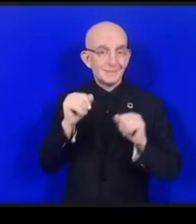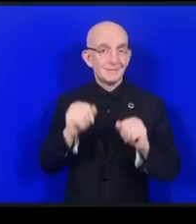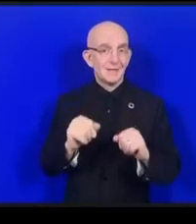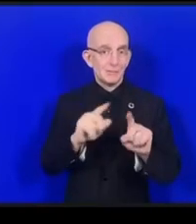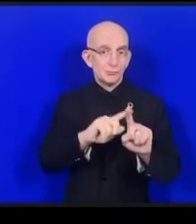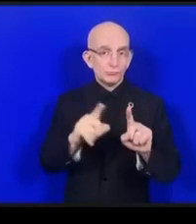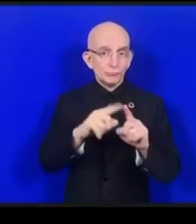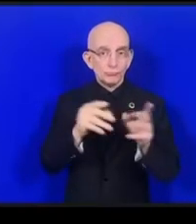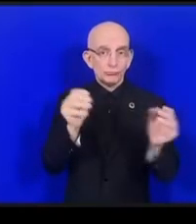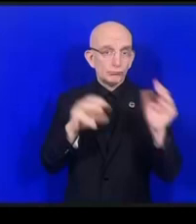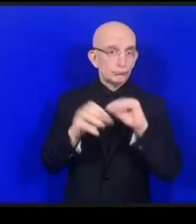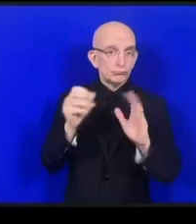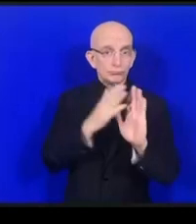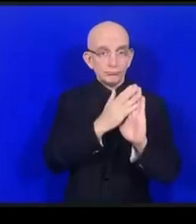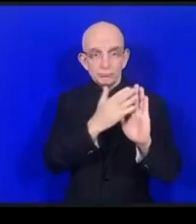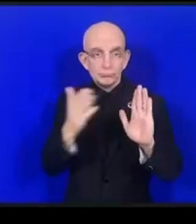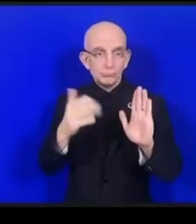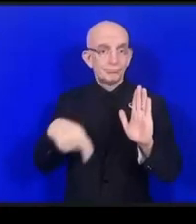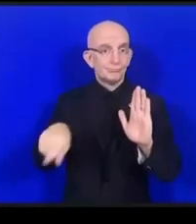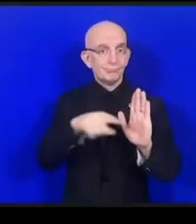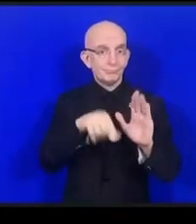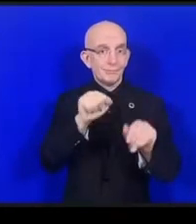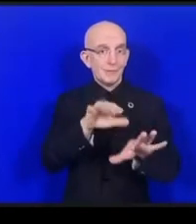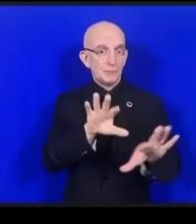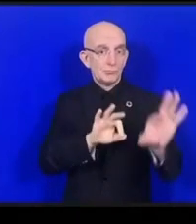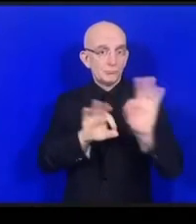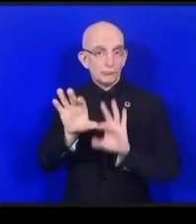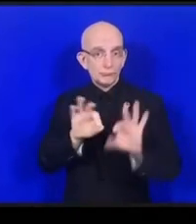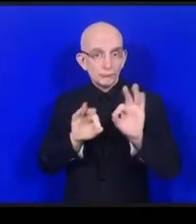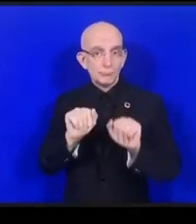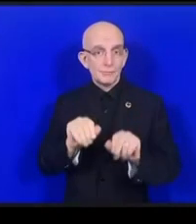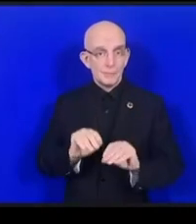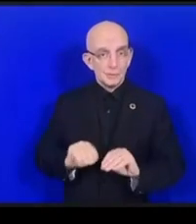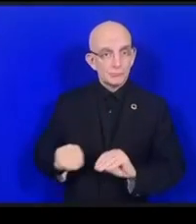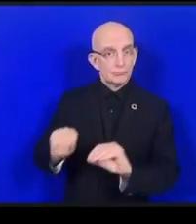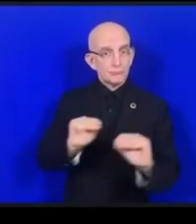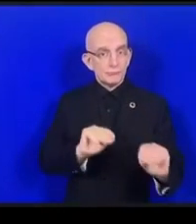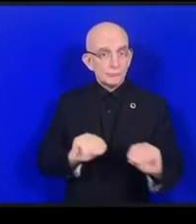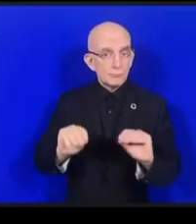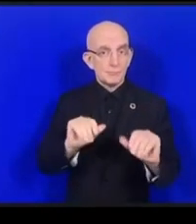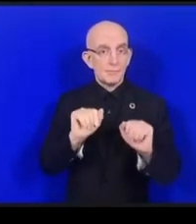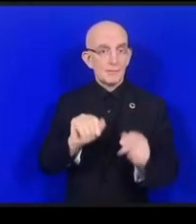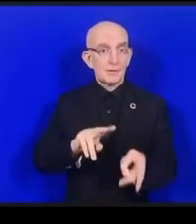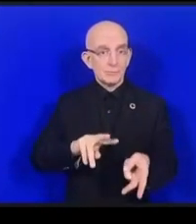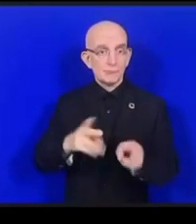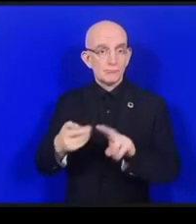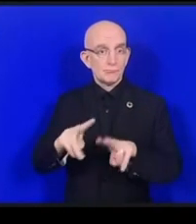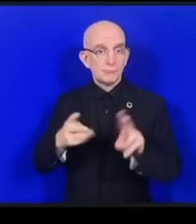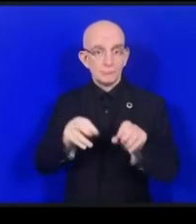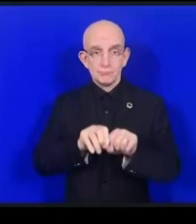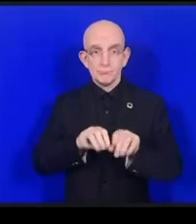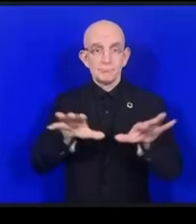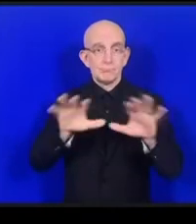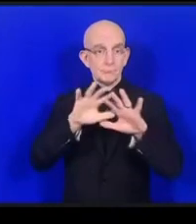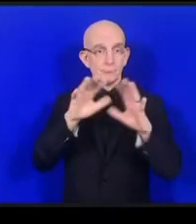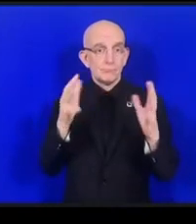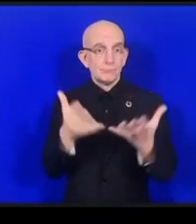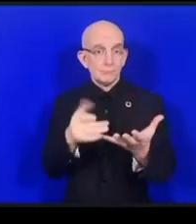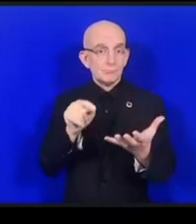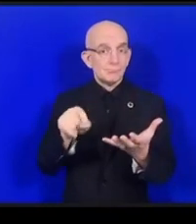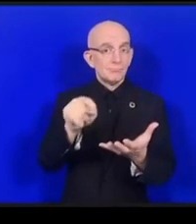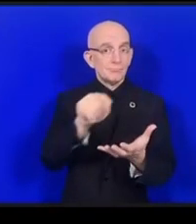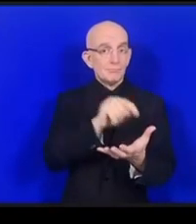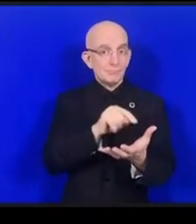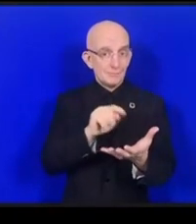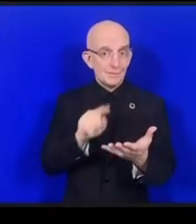А мы готовим дидактический материал разного уровня и это очень важно для достижения